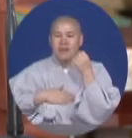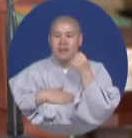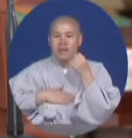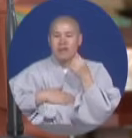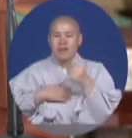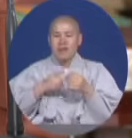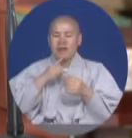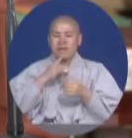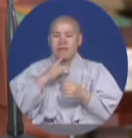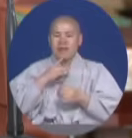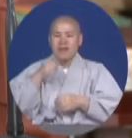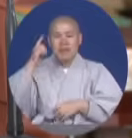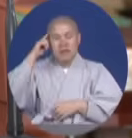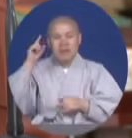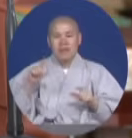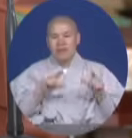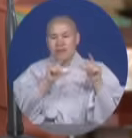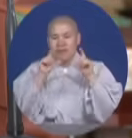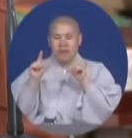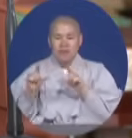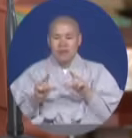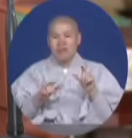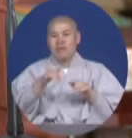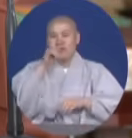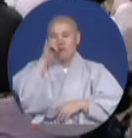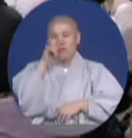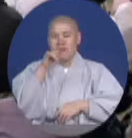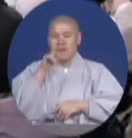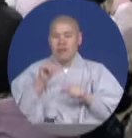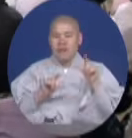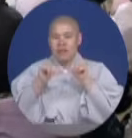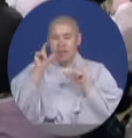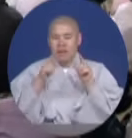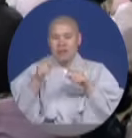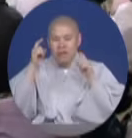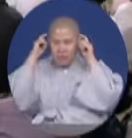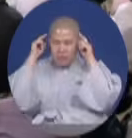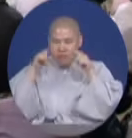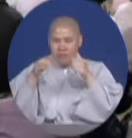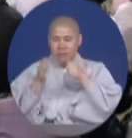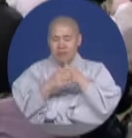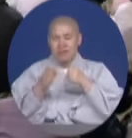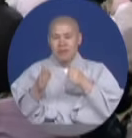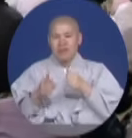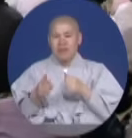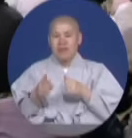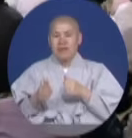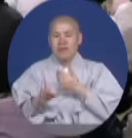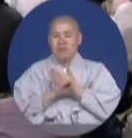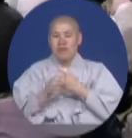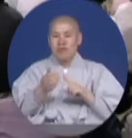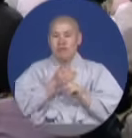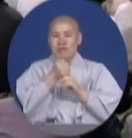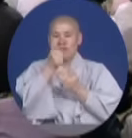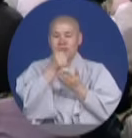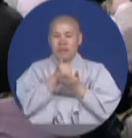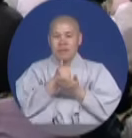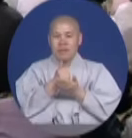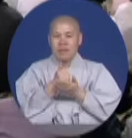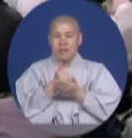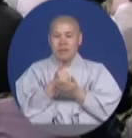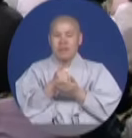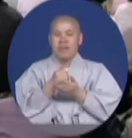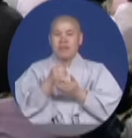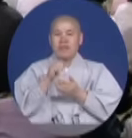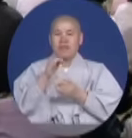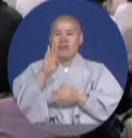있습니다. 이것을 색에 미했다 그래요. 색에 미했다. 그럼 부처님이